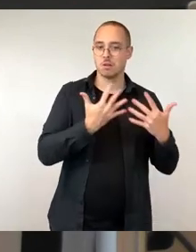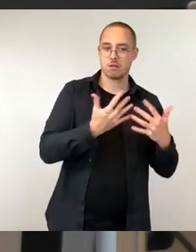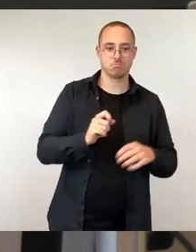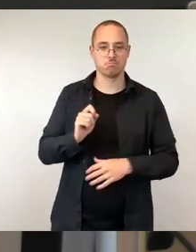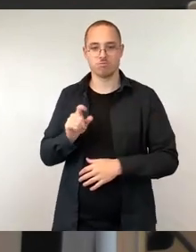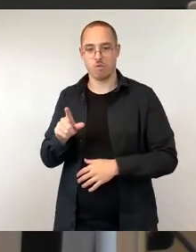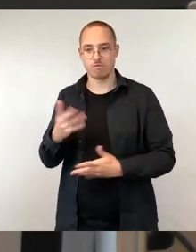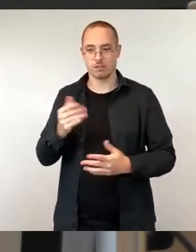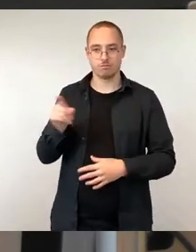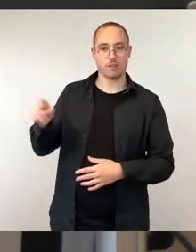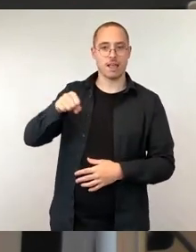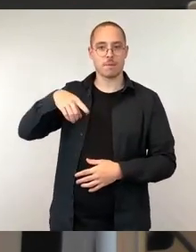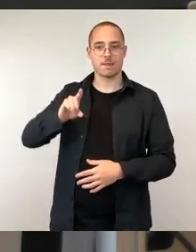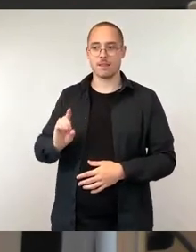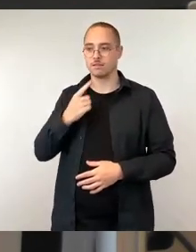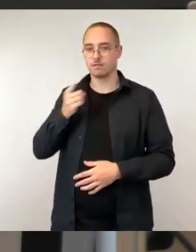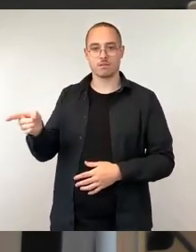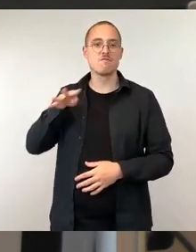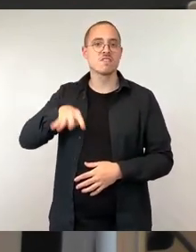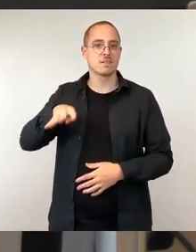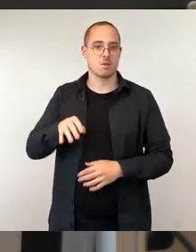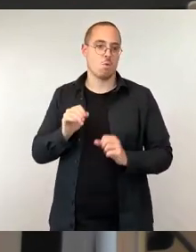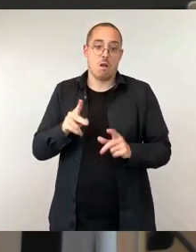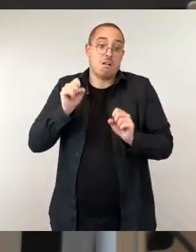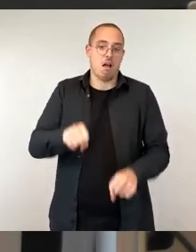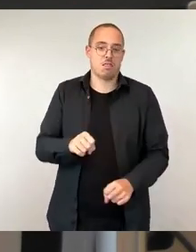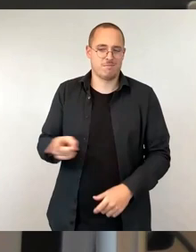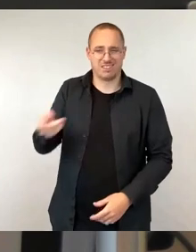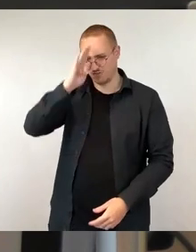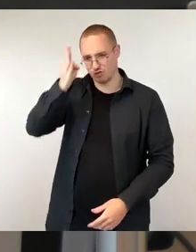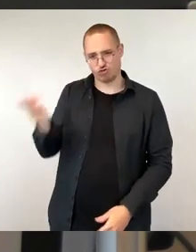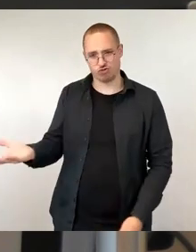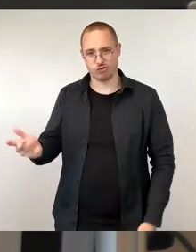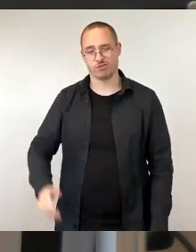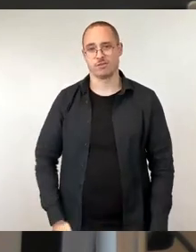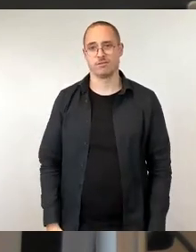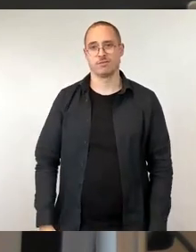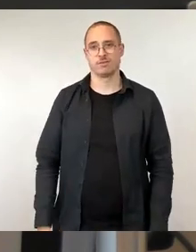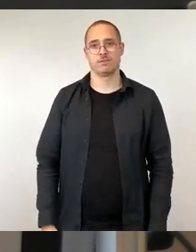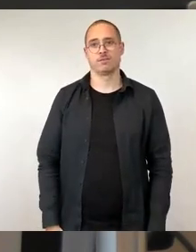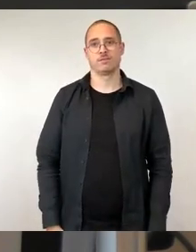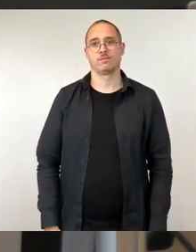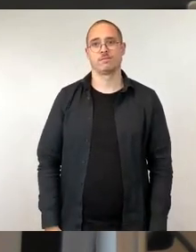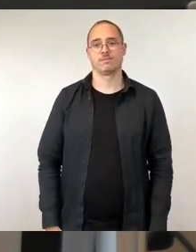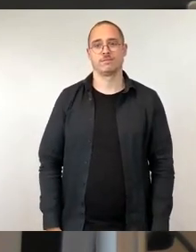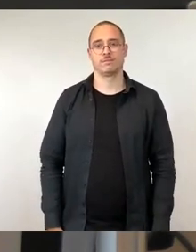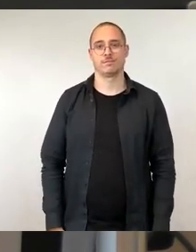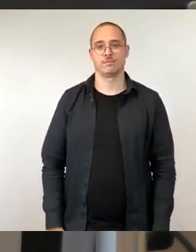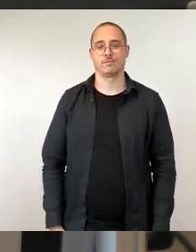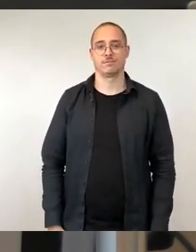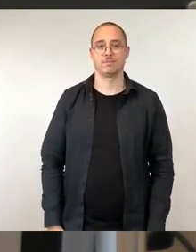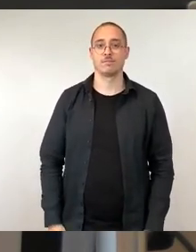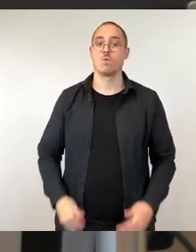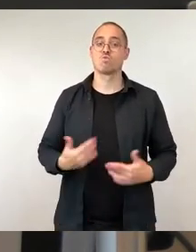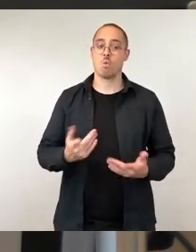14 vor. Kann man machen, macht aber eben nicht so viel Sinn. Also entweder man wählt den pragmatischen Weg